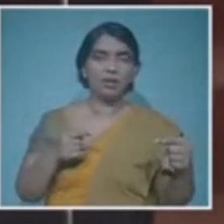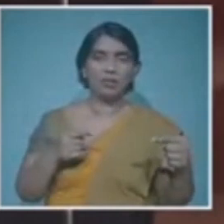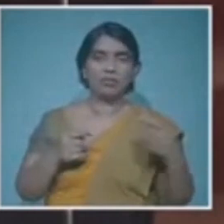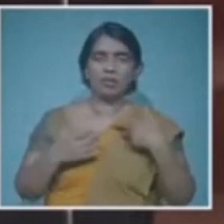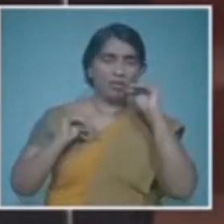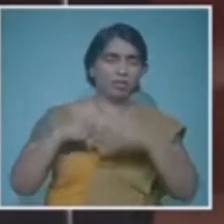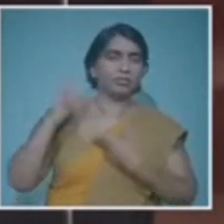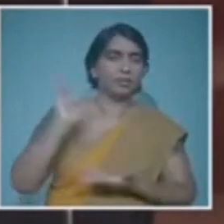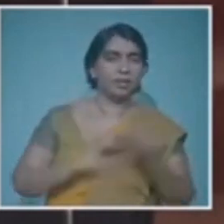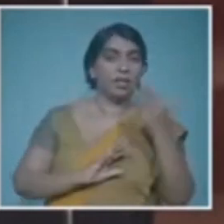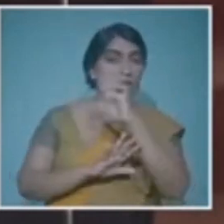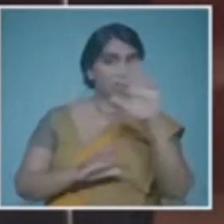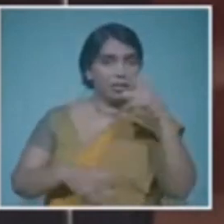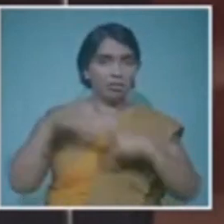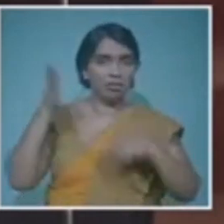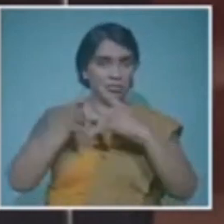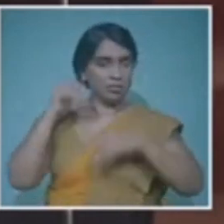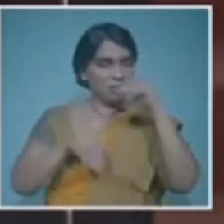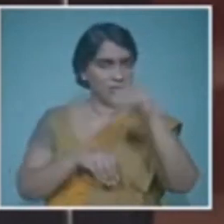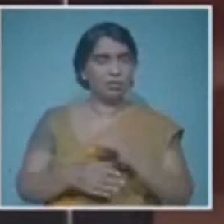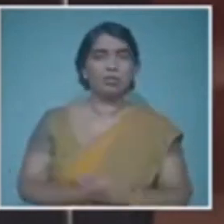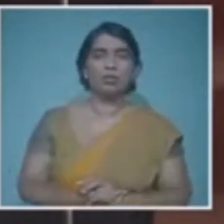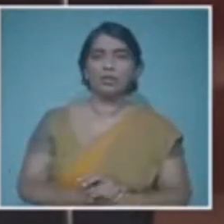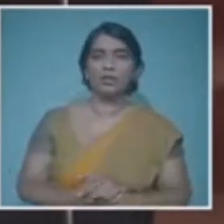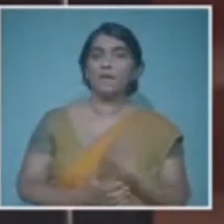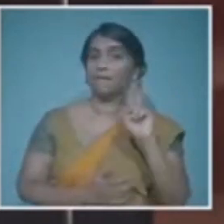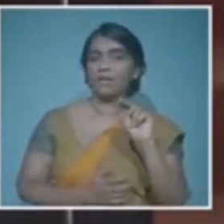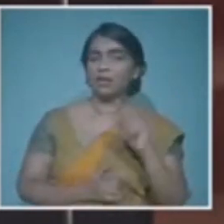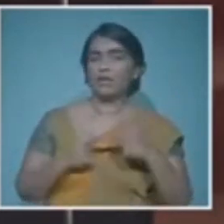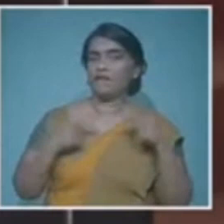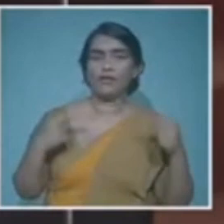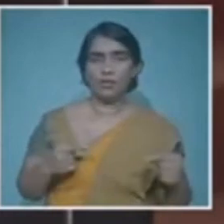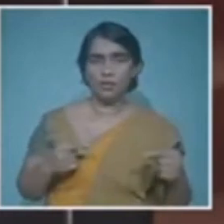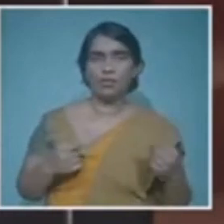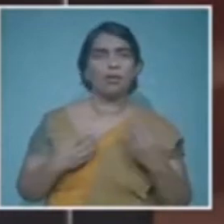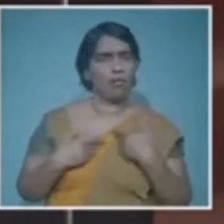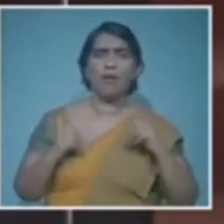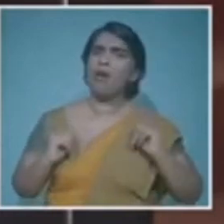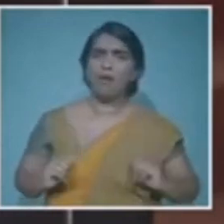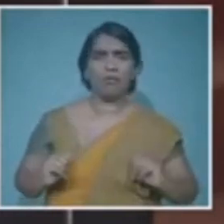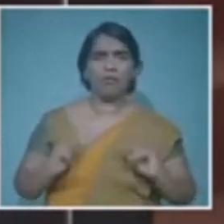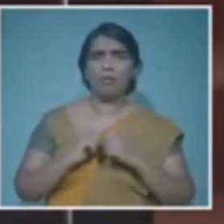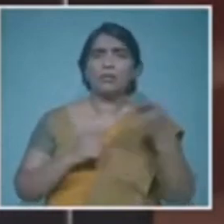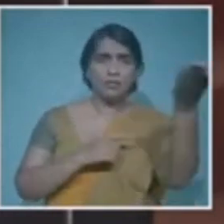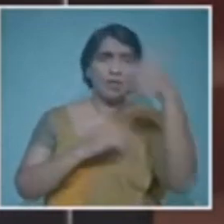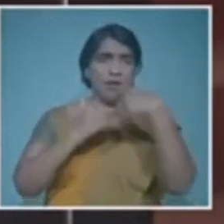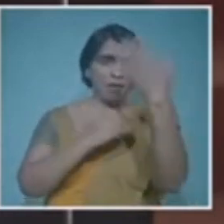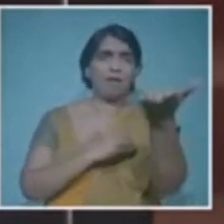යන්න ගියා. 19ට දුන්නා. අපි 20ට විරුද්ධ වුණා. ඉතින් අපිට ආඩම්බර වෙන්න පුළුවන්. සභාරා ඉන්න මේ